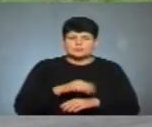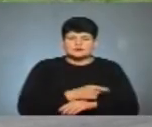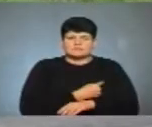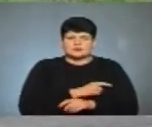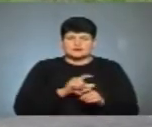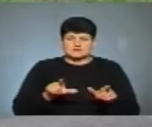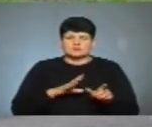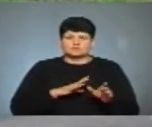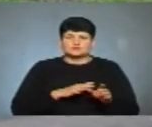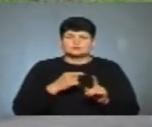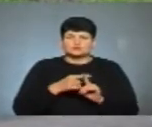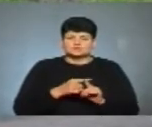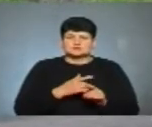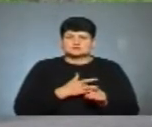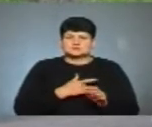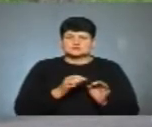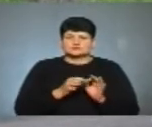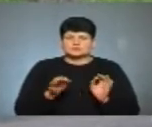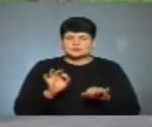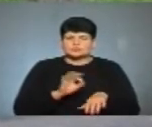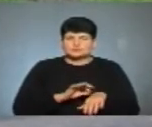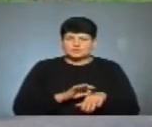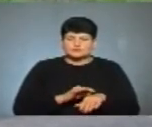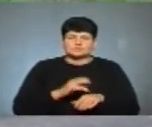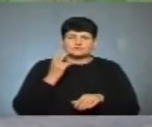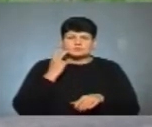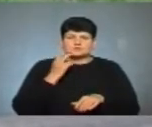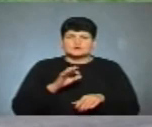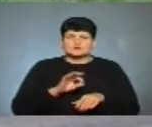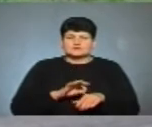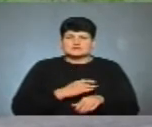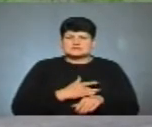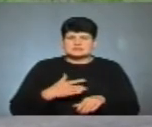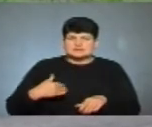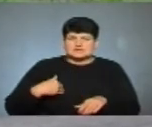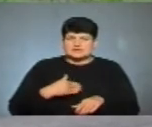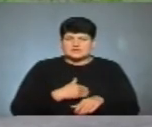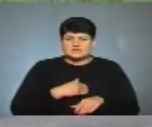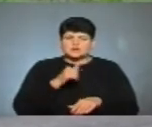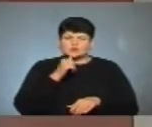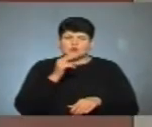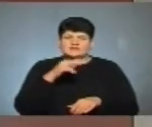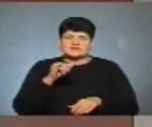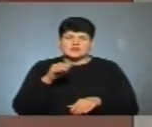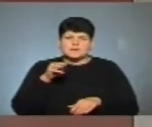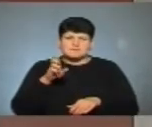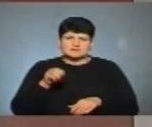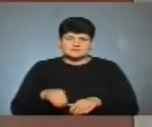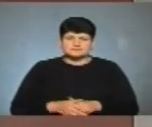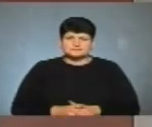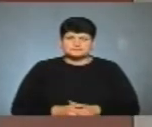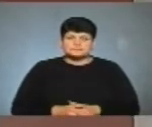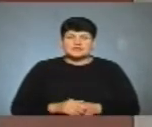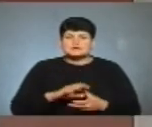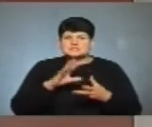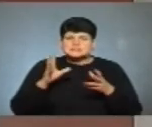Супутні були серцево-судинні в першому випадку, хронічне захворювання легень, і в другому серцево-судинні цукровий діабет.